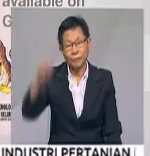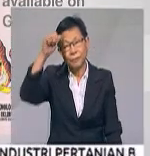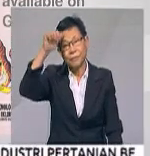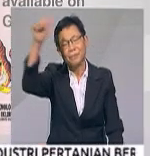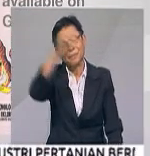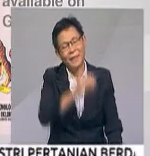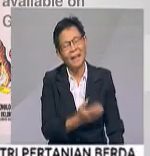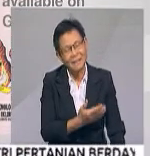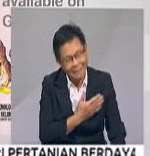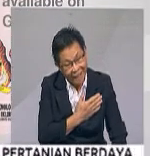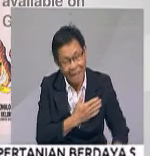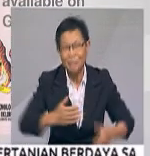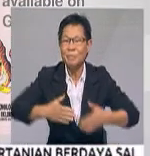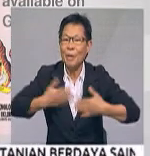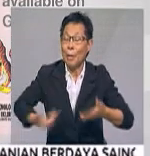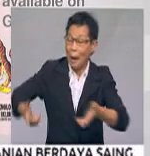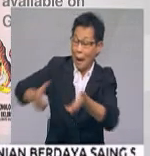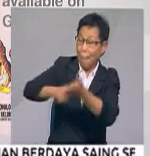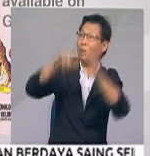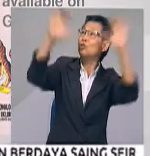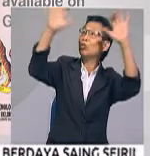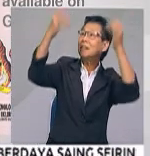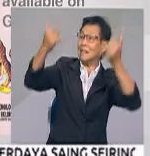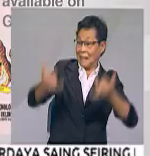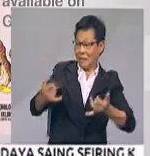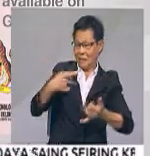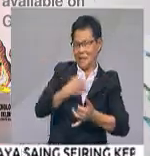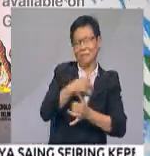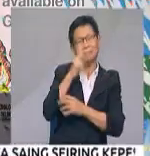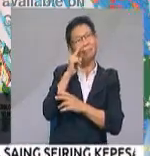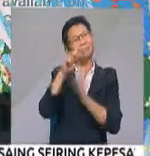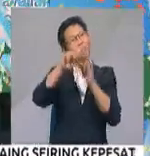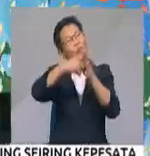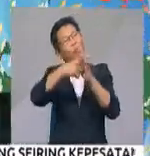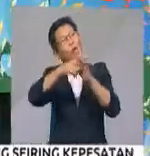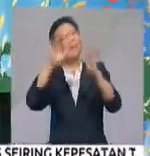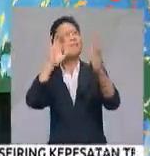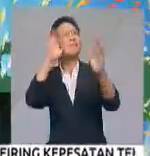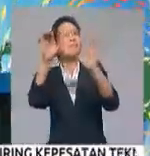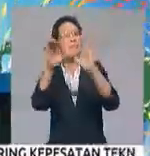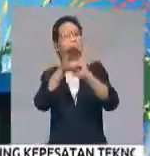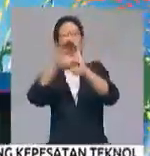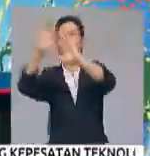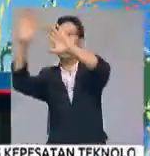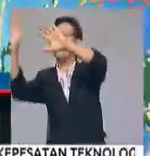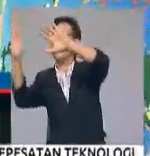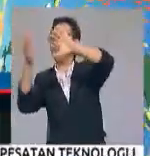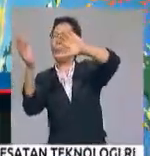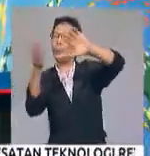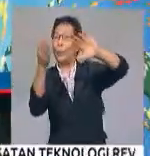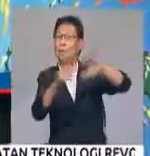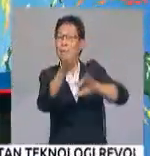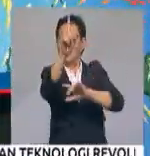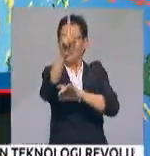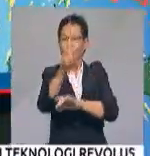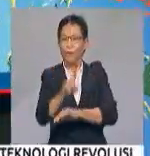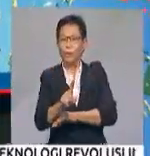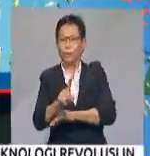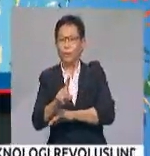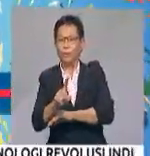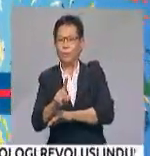Assalamualaikum dan salam sejahtera. Laporan cuaca malam ini kita mulakan dengan carta angin. Satu lekukan